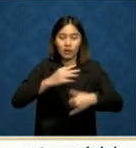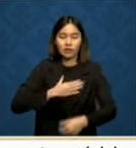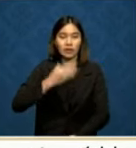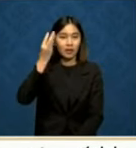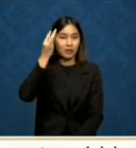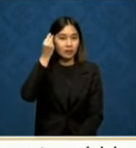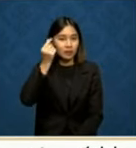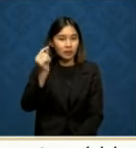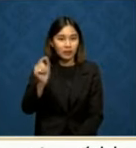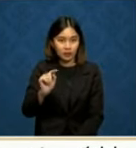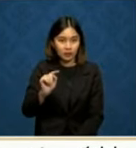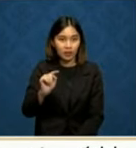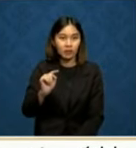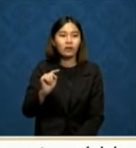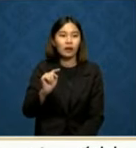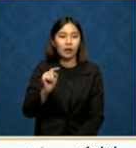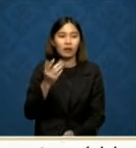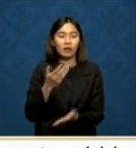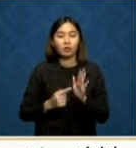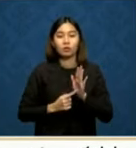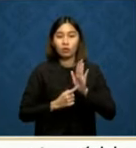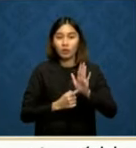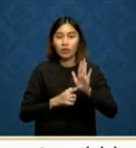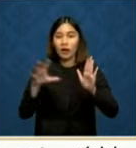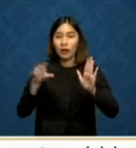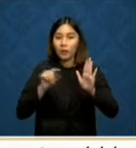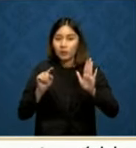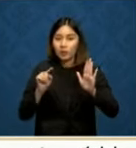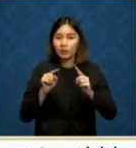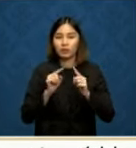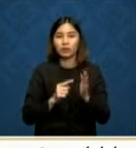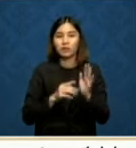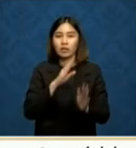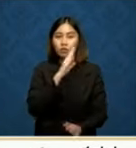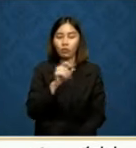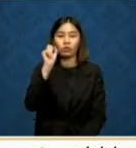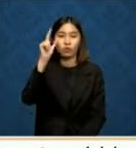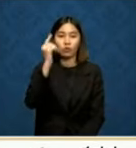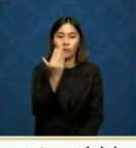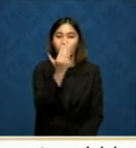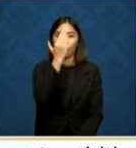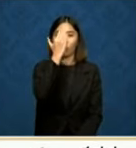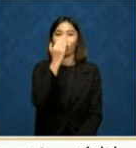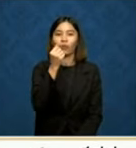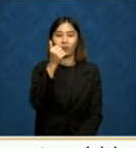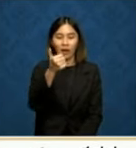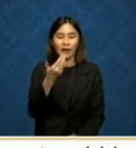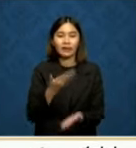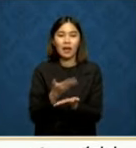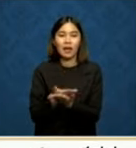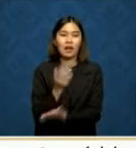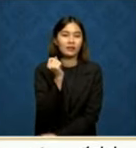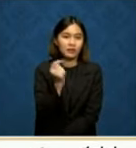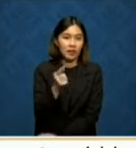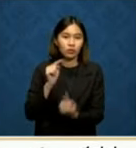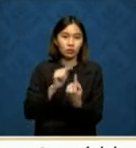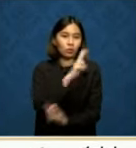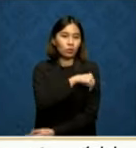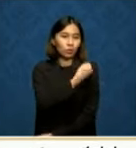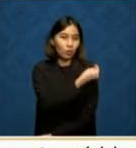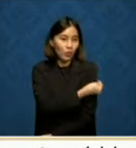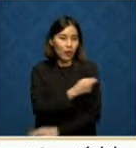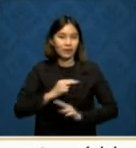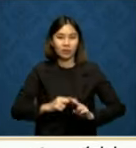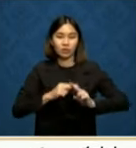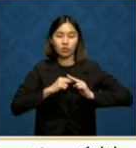ๆ สามารถใช้ต้นแบจากการจ่ายในกรณีชุกเฉินได้ซึ่งถือวาเป็นการจ่ายที่โงพยาาลเอกชน